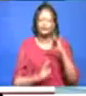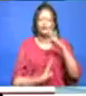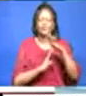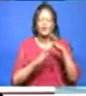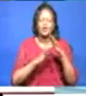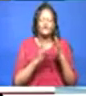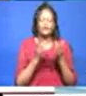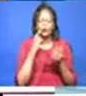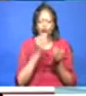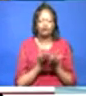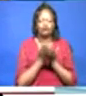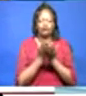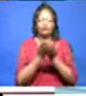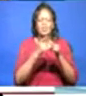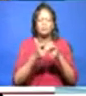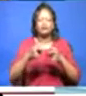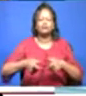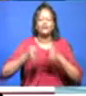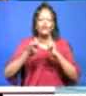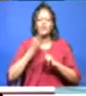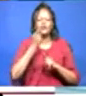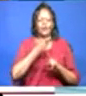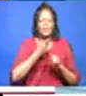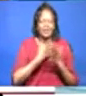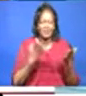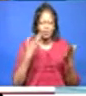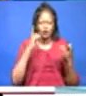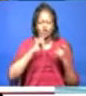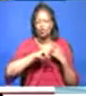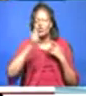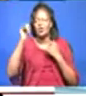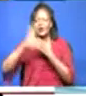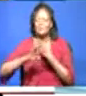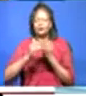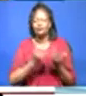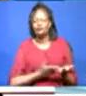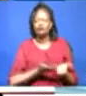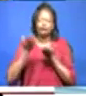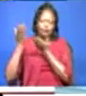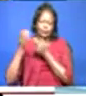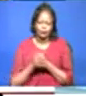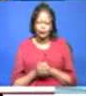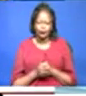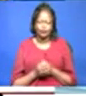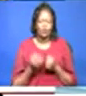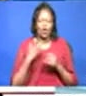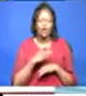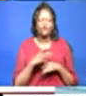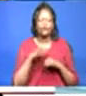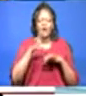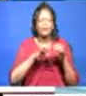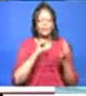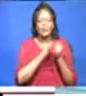huku shehena ya kwanza ya mifugo kutoka humu nchini kuelekea mataifa ya kigeni ikisafirishwa humo. Zaidi ya mifugo